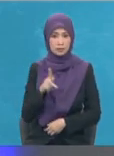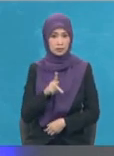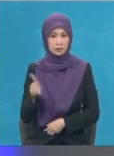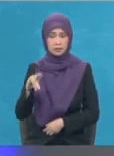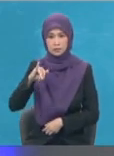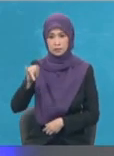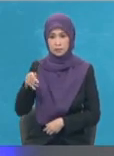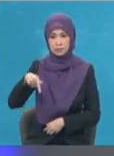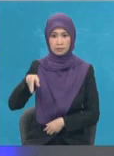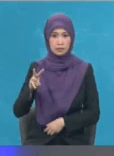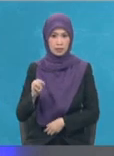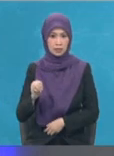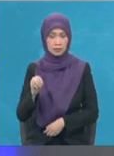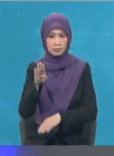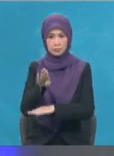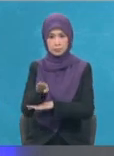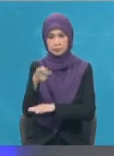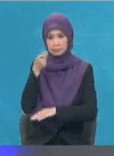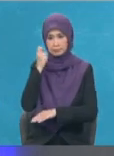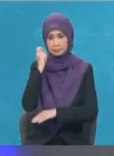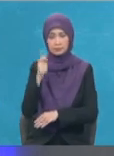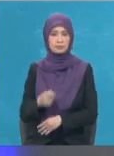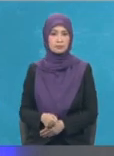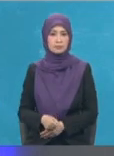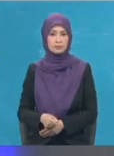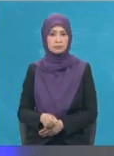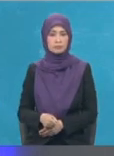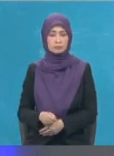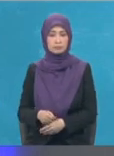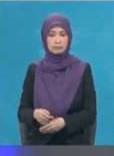Perdana Menteri lewat petang tadi berkenan berangkat